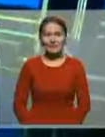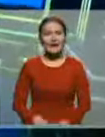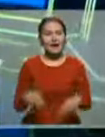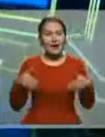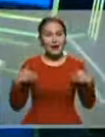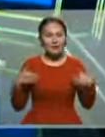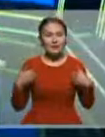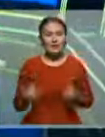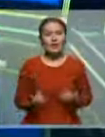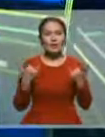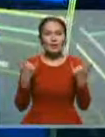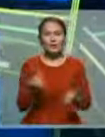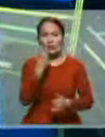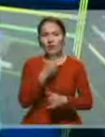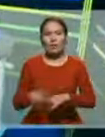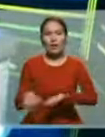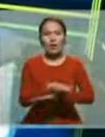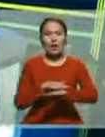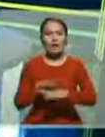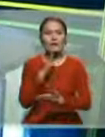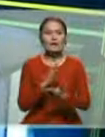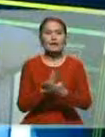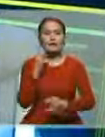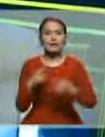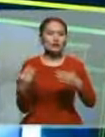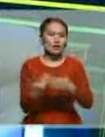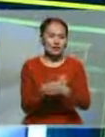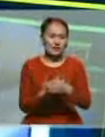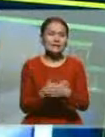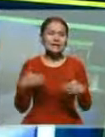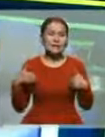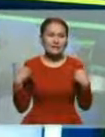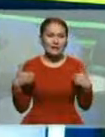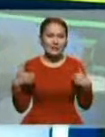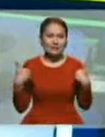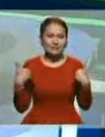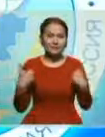Assalamu alaikum ardaqtı ağay, xabar arnasında jañalıqtar, studiyada Quwat Ahmedjanov jäne Samal Jantemir.